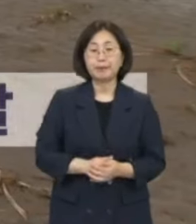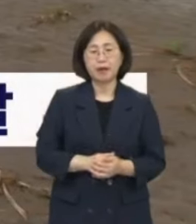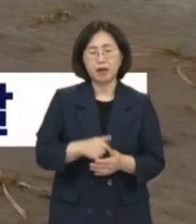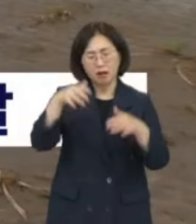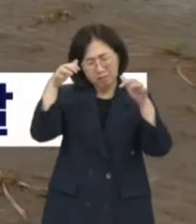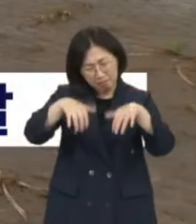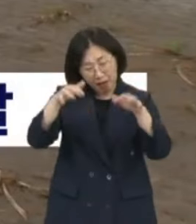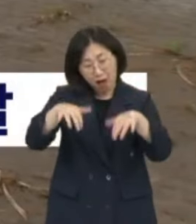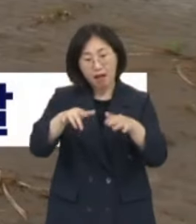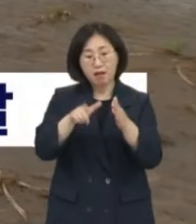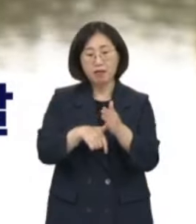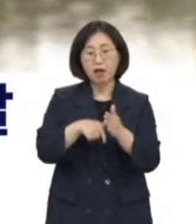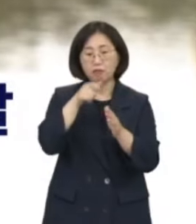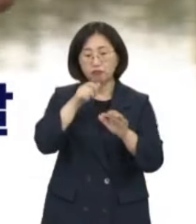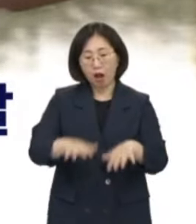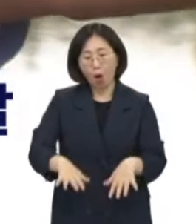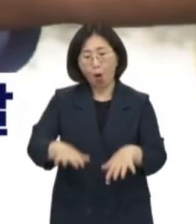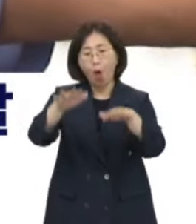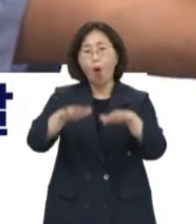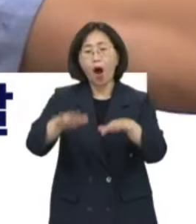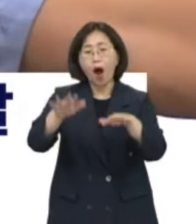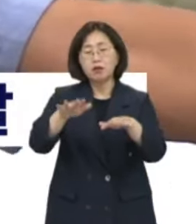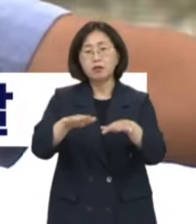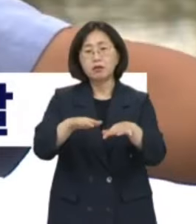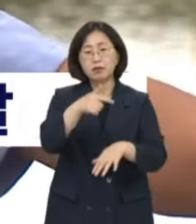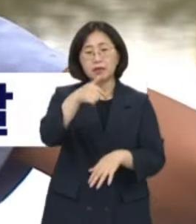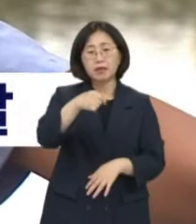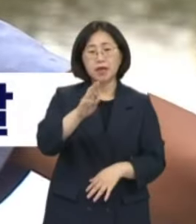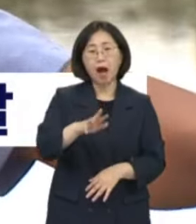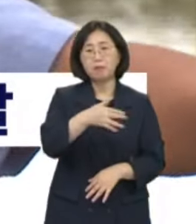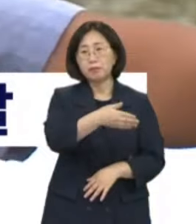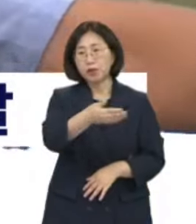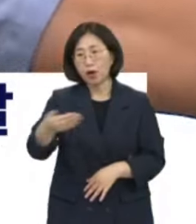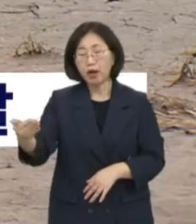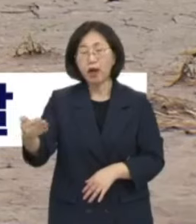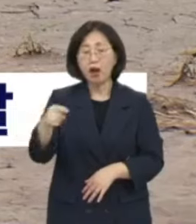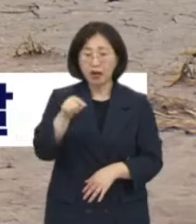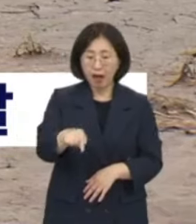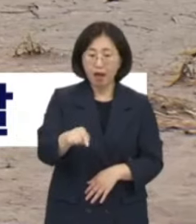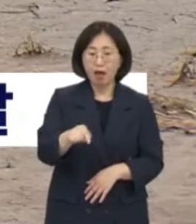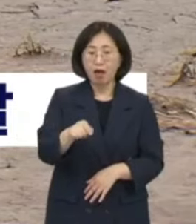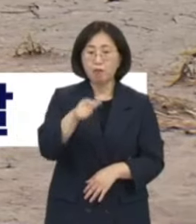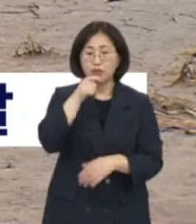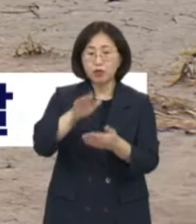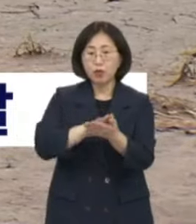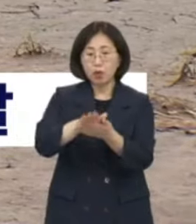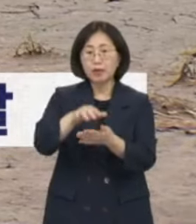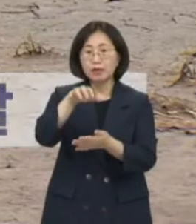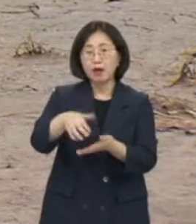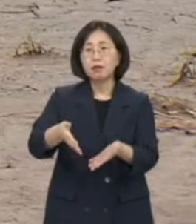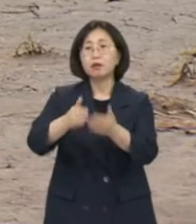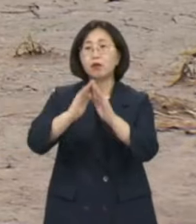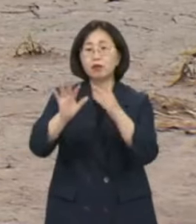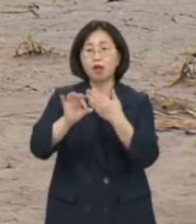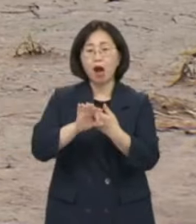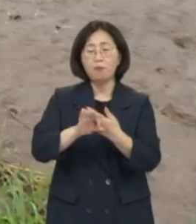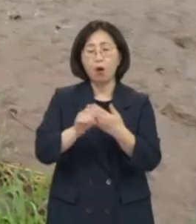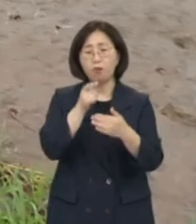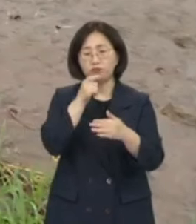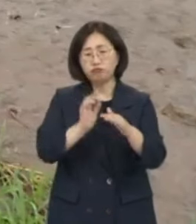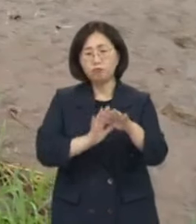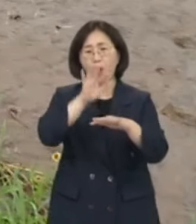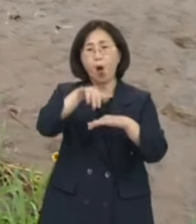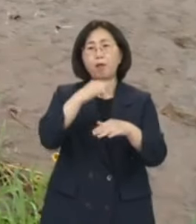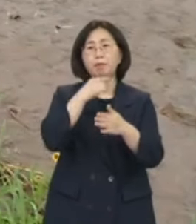시 수시로 물에 잠기는 갑천 둔치에 대규모 인공구조물이 생기면 하천 범람 시 피해가 커지고 복구 비용도